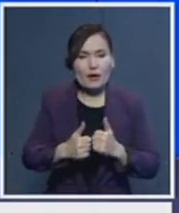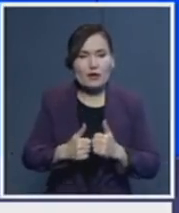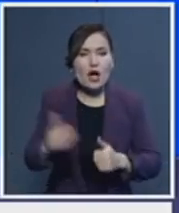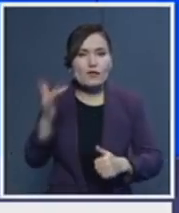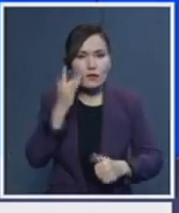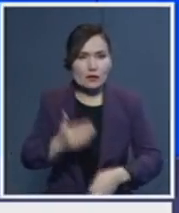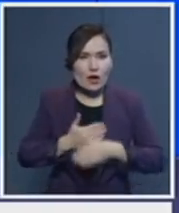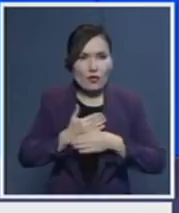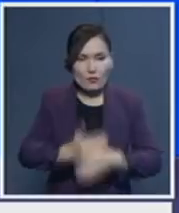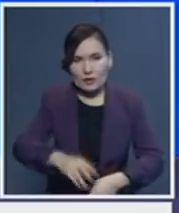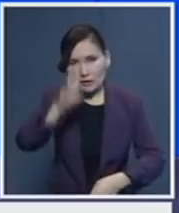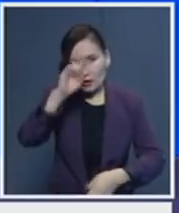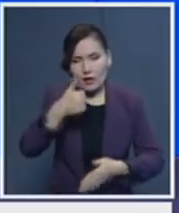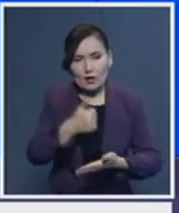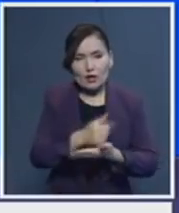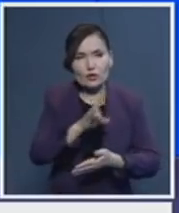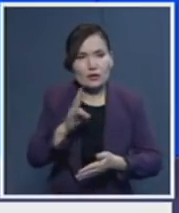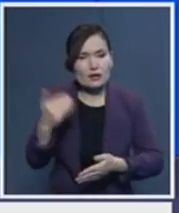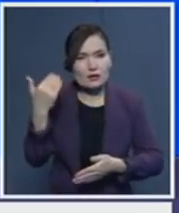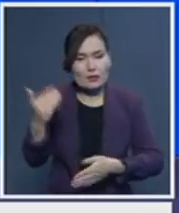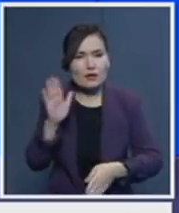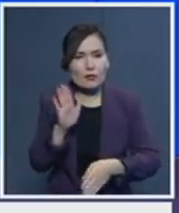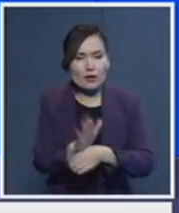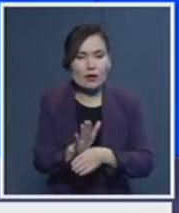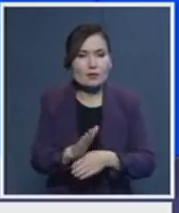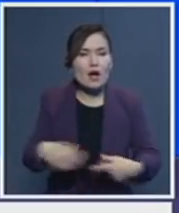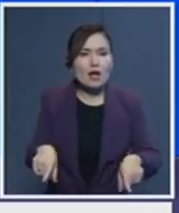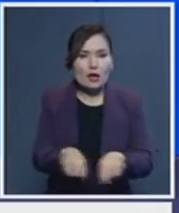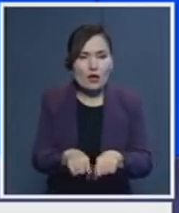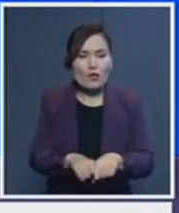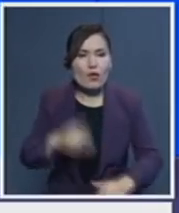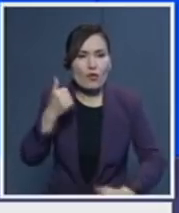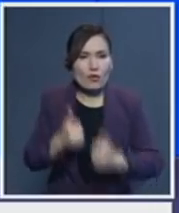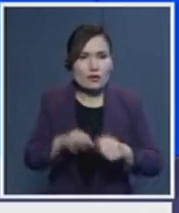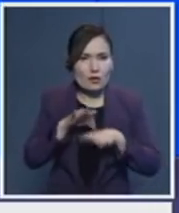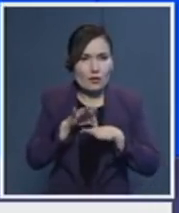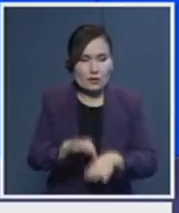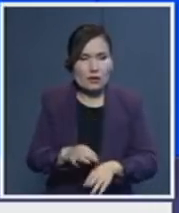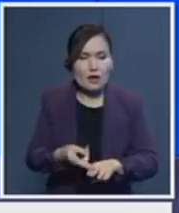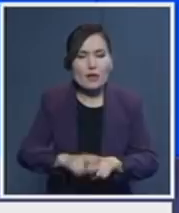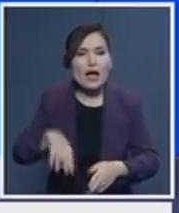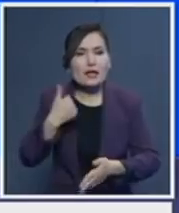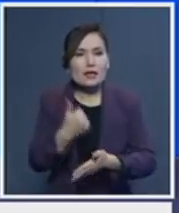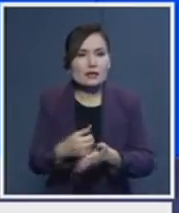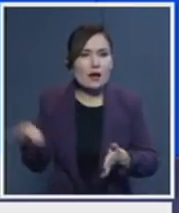тікелей тапсырмасымен ұйымдастырылып отыр. Осы байқаудың негізгі